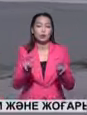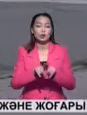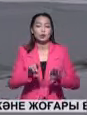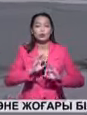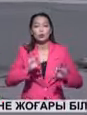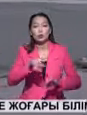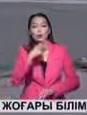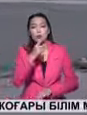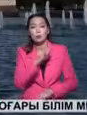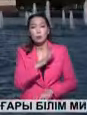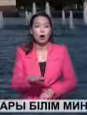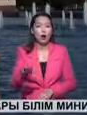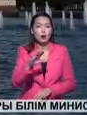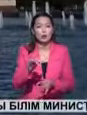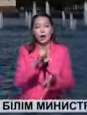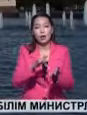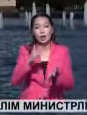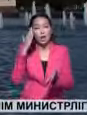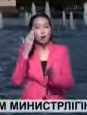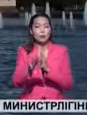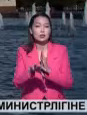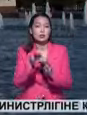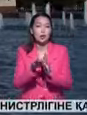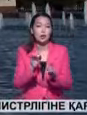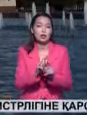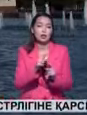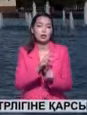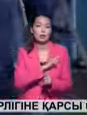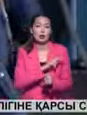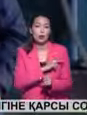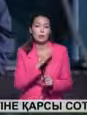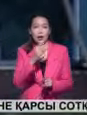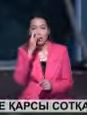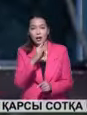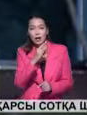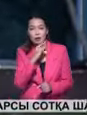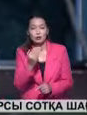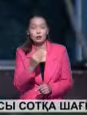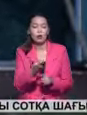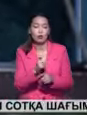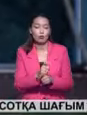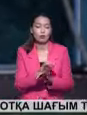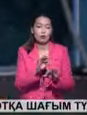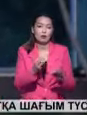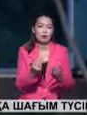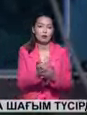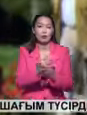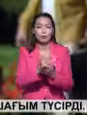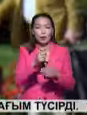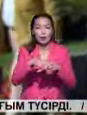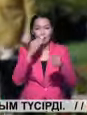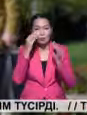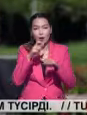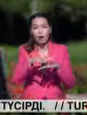жолдауда айтылған аудан және қала әкімдерін сайлау арқылы қызметке әкелу де қазақстандықтар үшін жағымды жаңалық болды. Сарапшылар халықтың көп